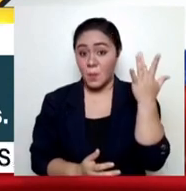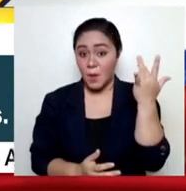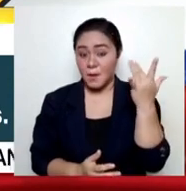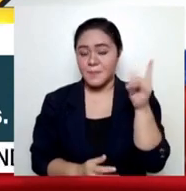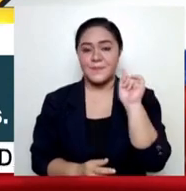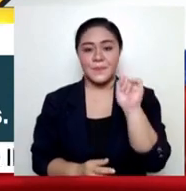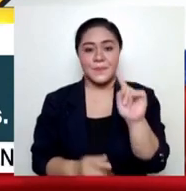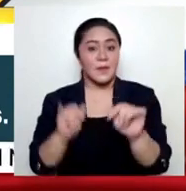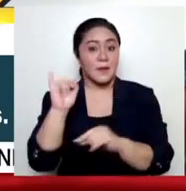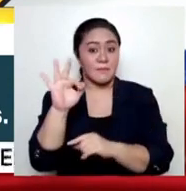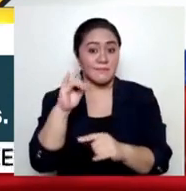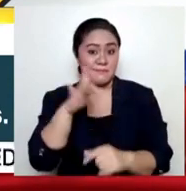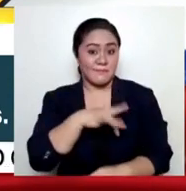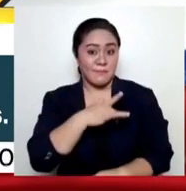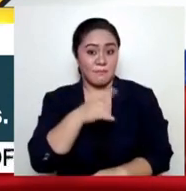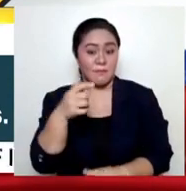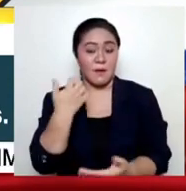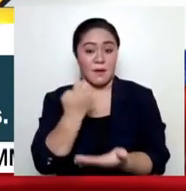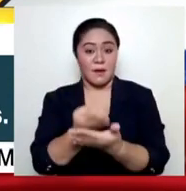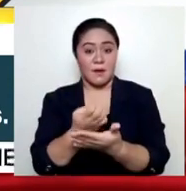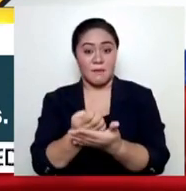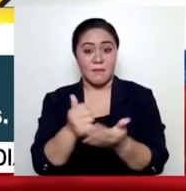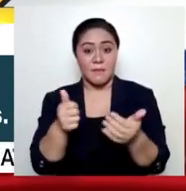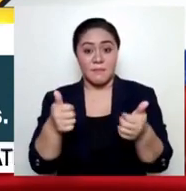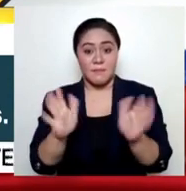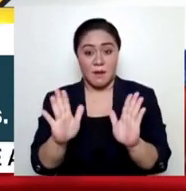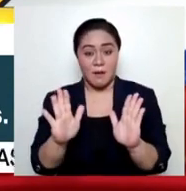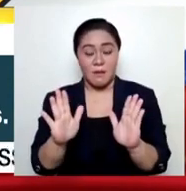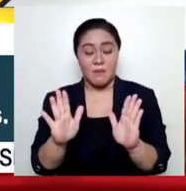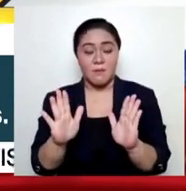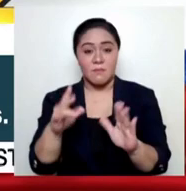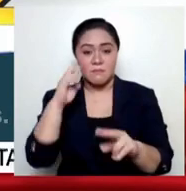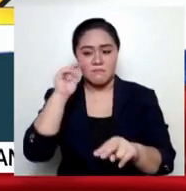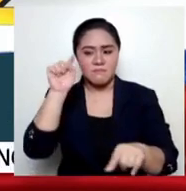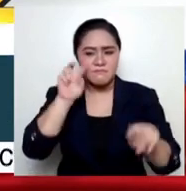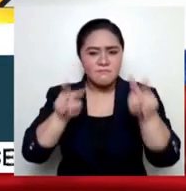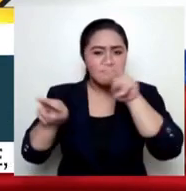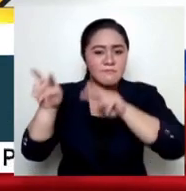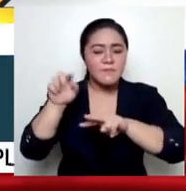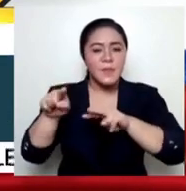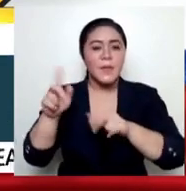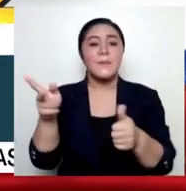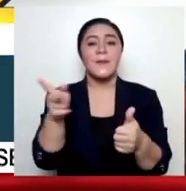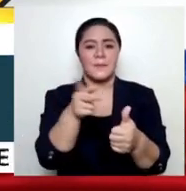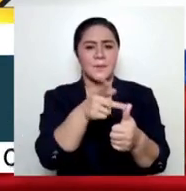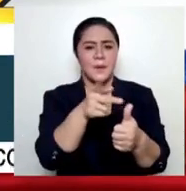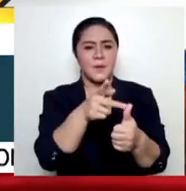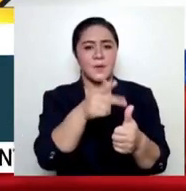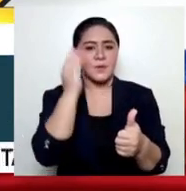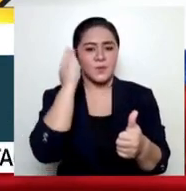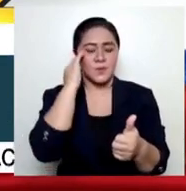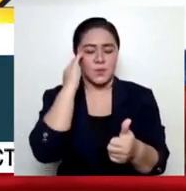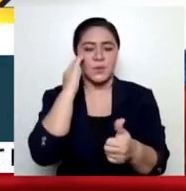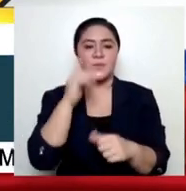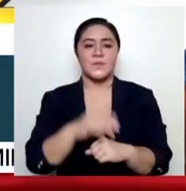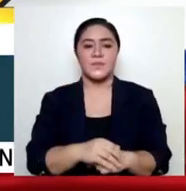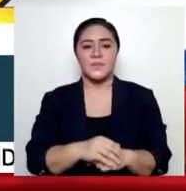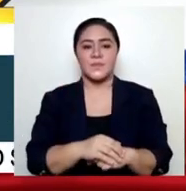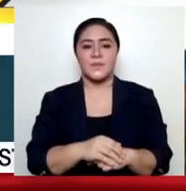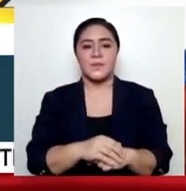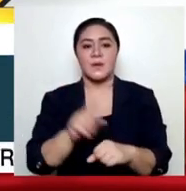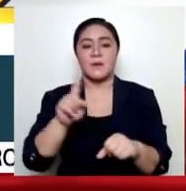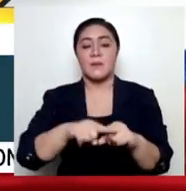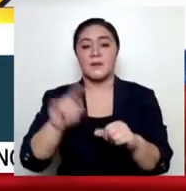ng ekonomiya ang pagtataas ng wage increase. Siyempre, yan ang kauna-unahan nating prioridad. Pero huwag naman na basta lang